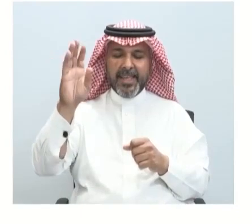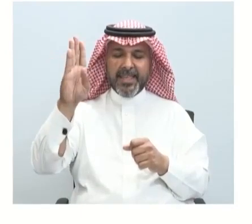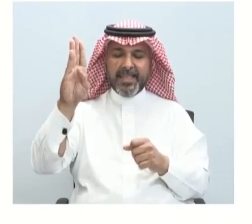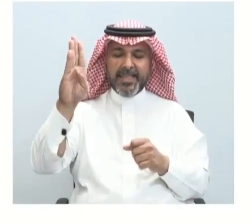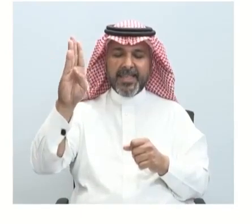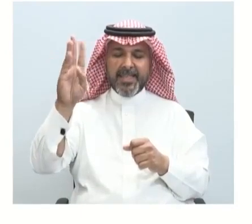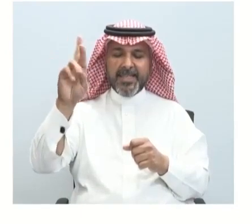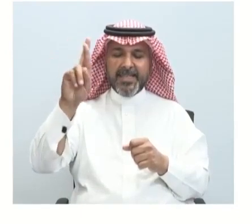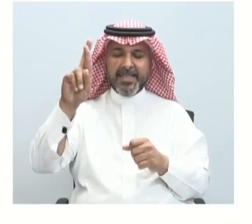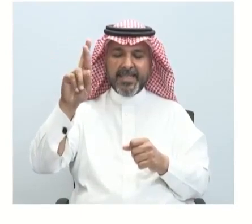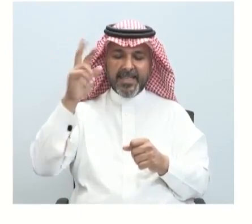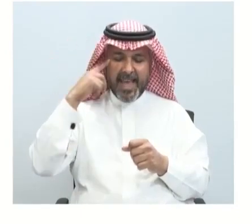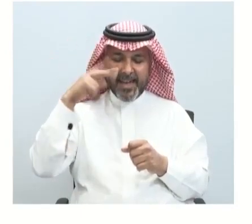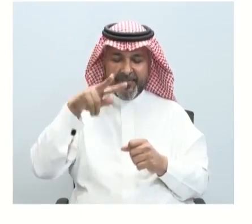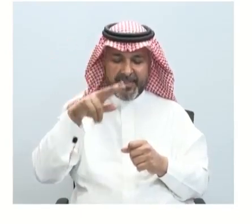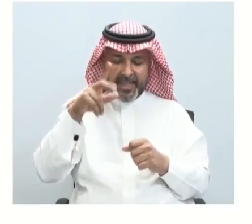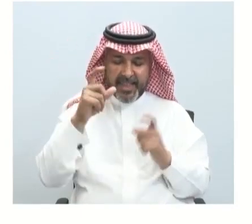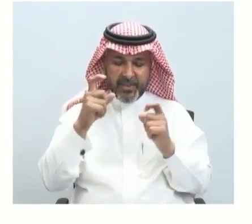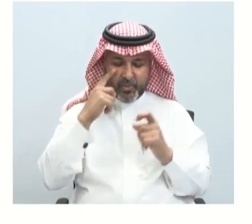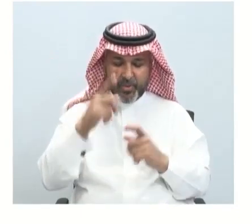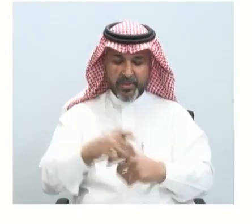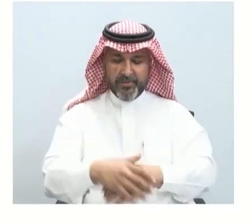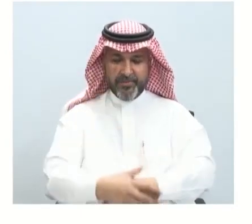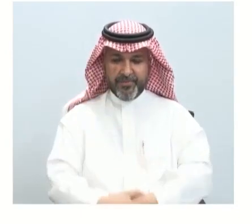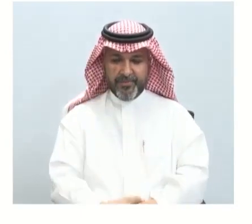بالكرومات ايدات الشقيقه عن طريق